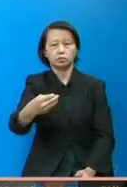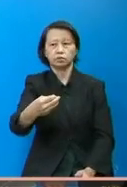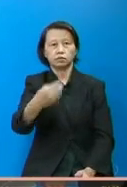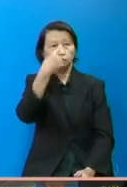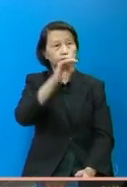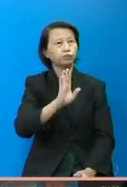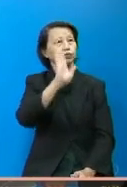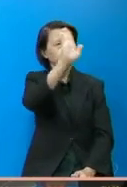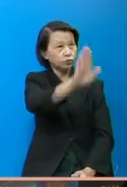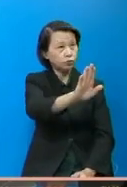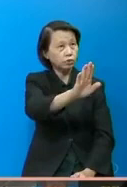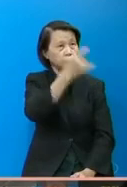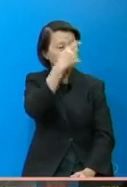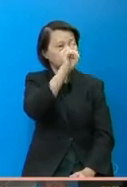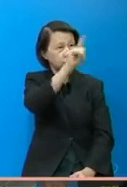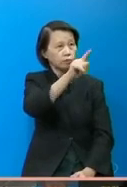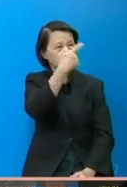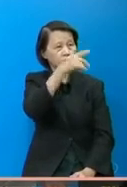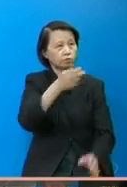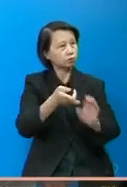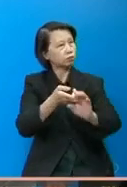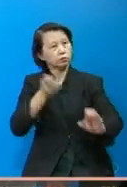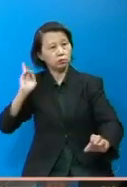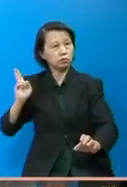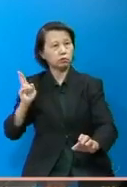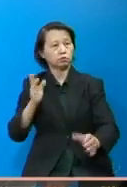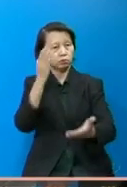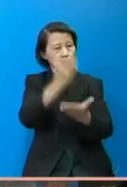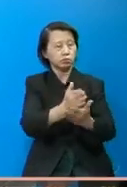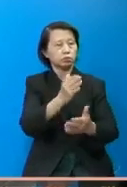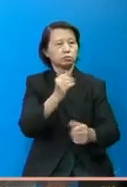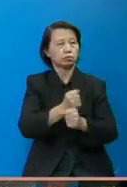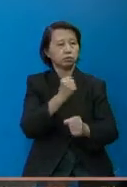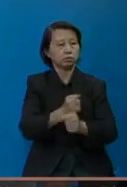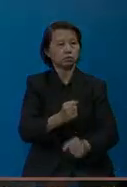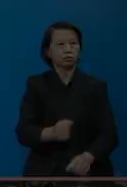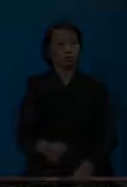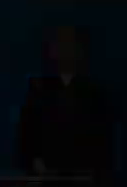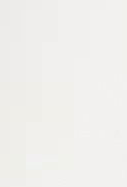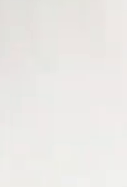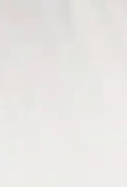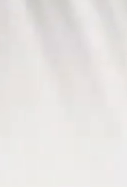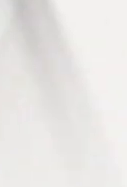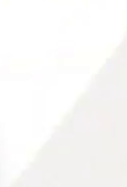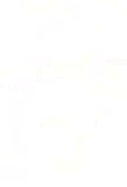for you to relinquish your seat. Okay. Terima kasih.